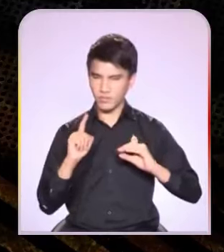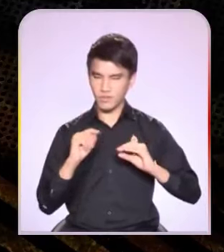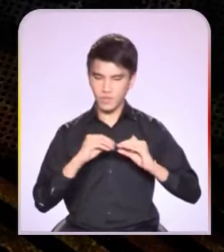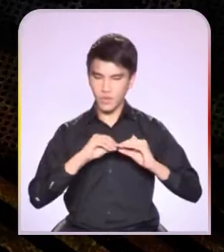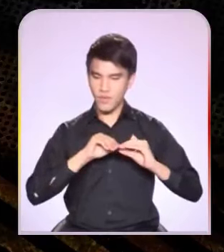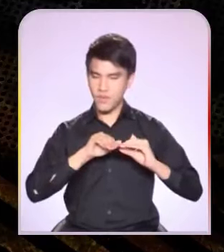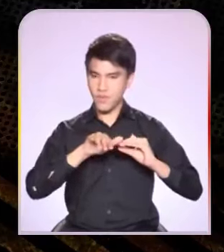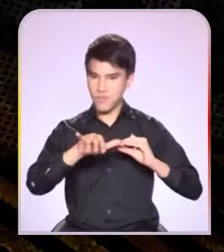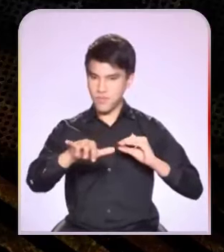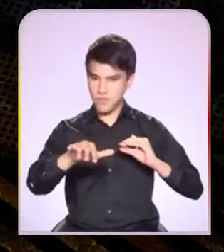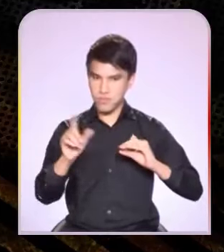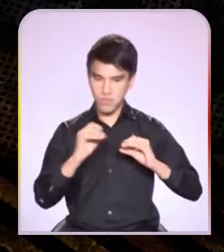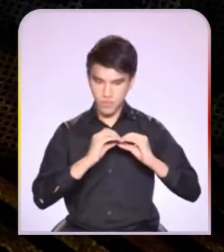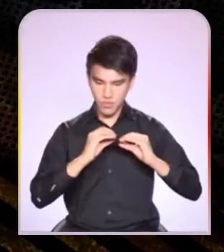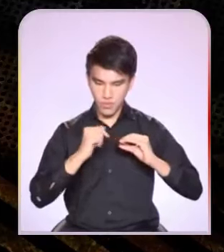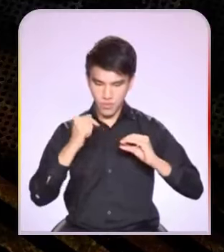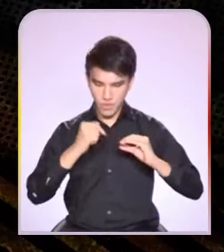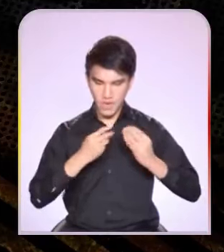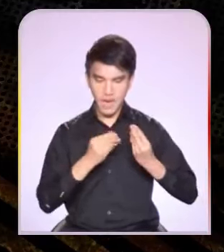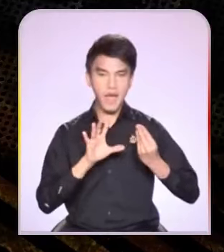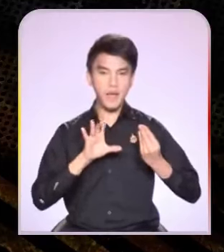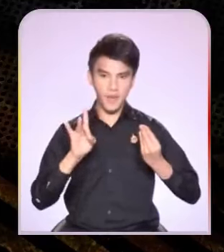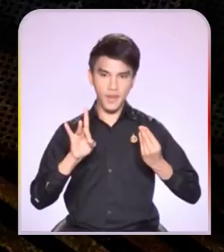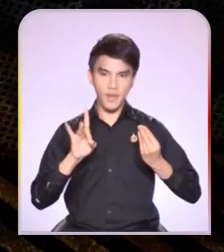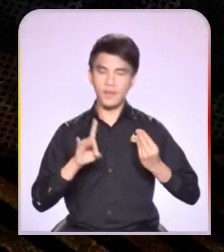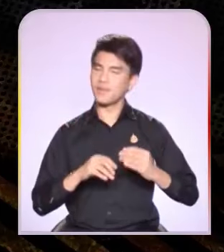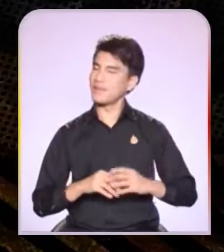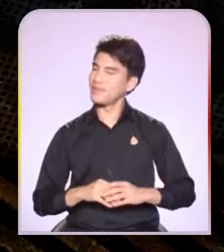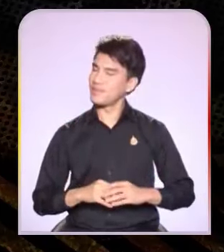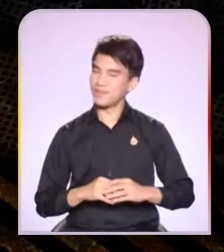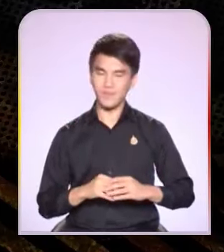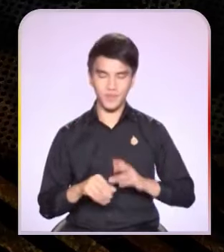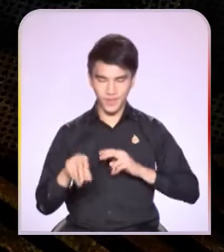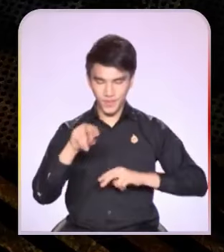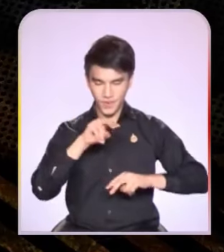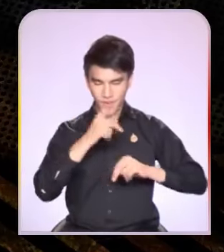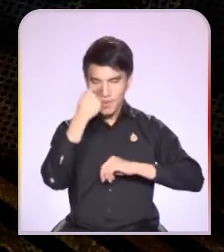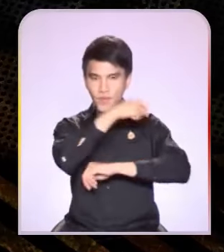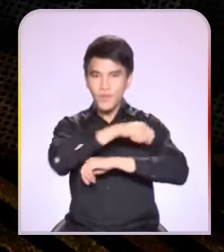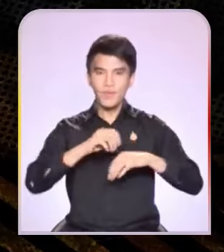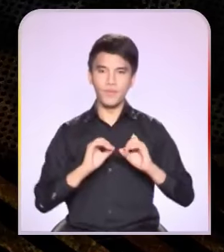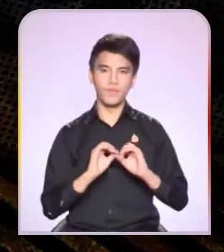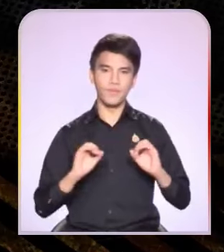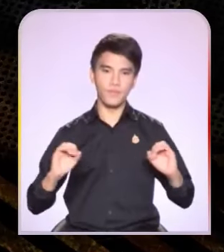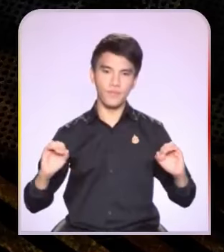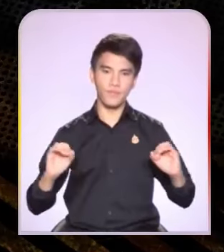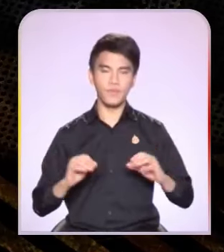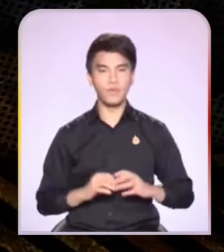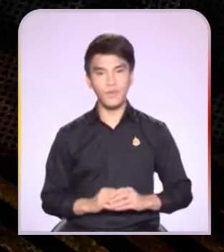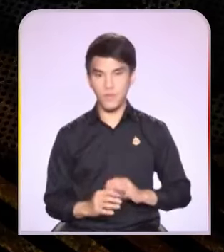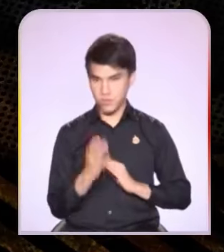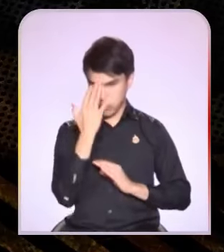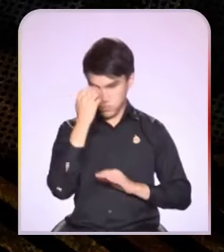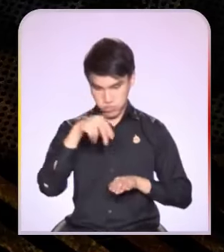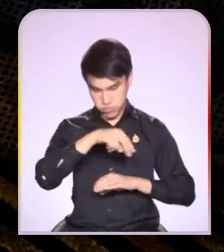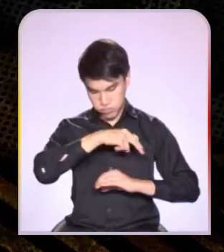ก๊าซรั่วซึ่งถังที่รั่วเป็นถังหมายเลข8มันไม่ได้อยู่ในรายการตรวจสอบของวิศวกรค่ะเพราะว่าถัง